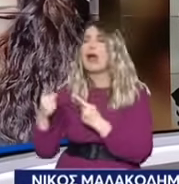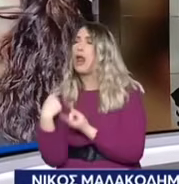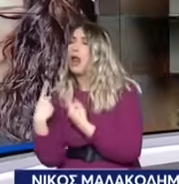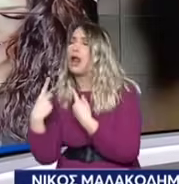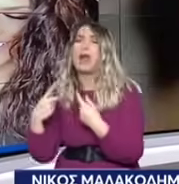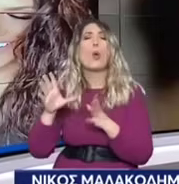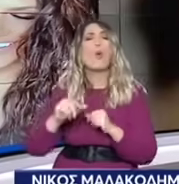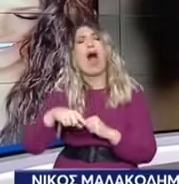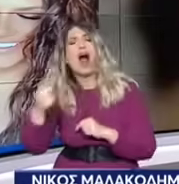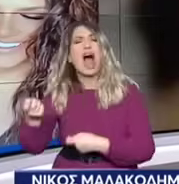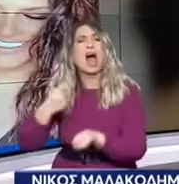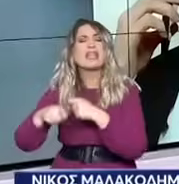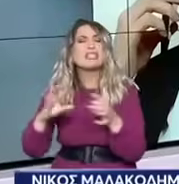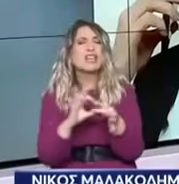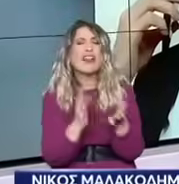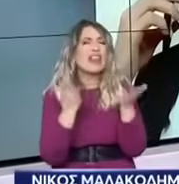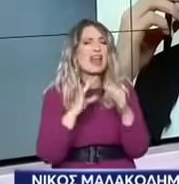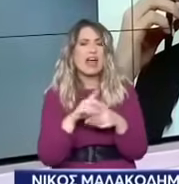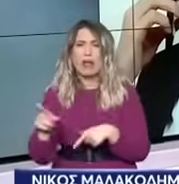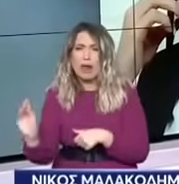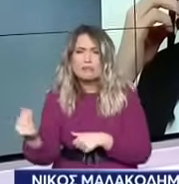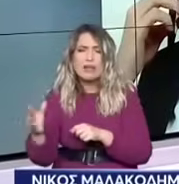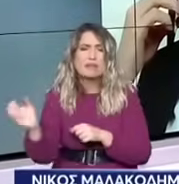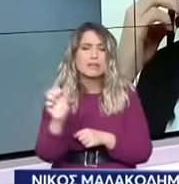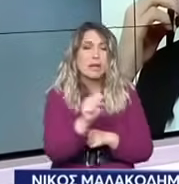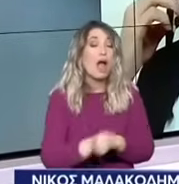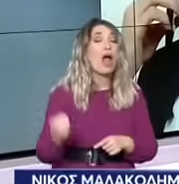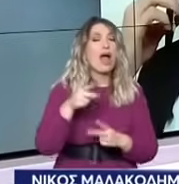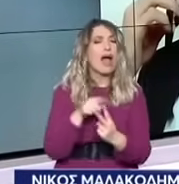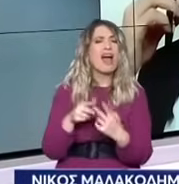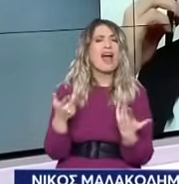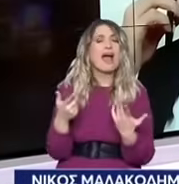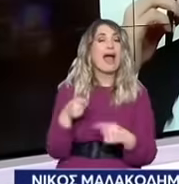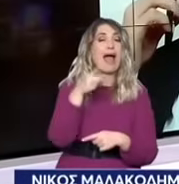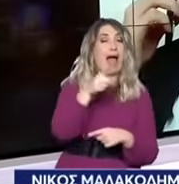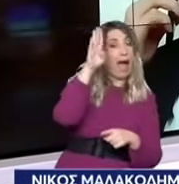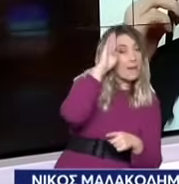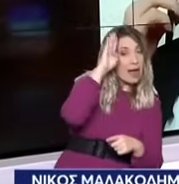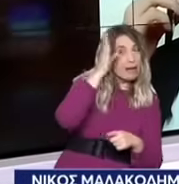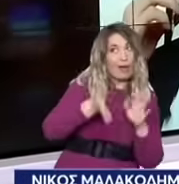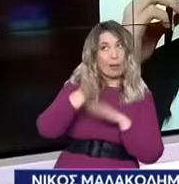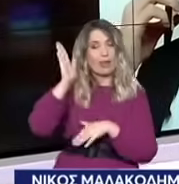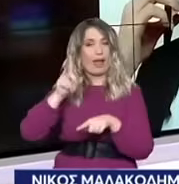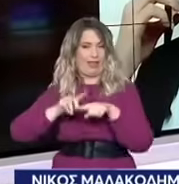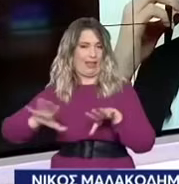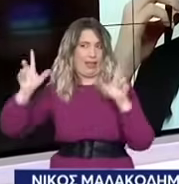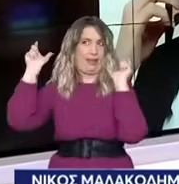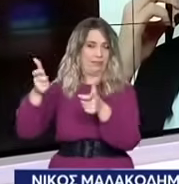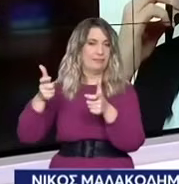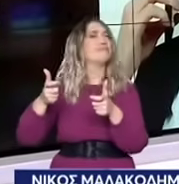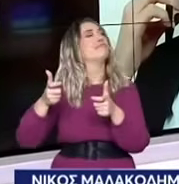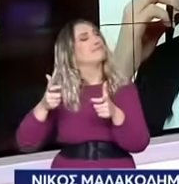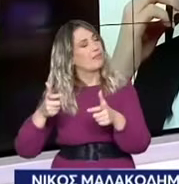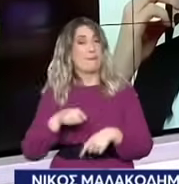άλλες επιχειρήσεις στην περιοχή. Βρέθηκαν και οι 2 κύριοι, ο ένας στην Αμερική, ο άλλος στην Ελλάδα. Και αυτή τη στιγμή είναι στη φυλακή. Θέλω να σας πω ότι όταν υπάρχει μια